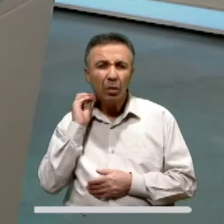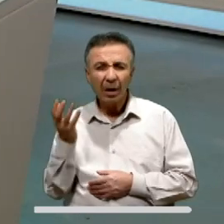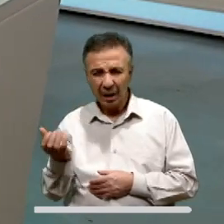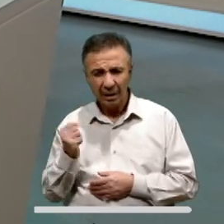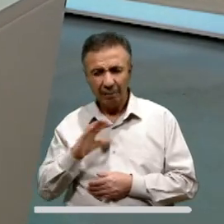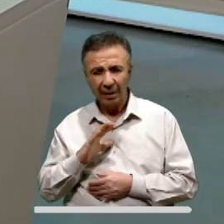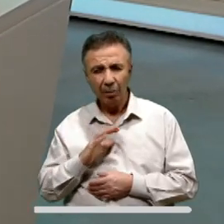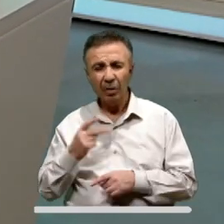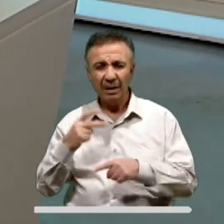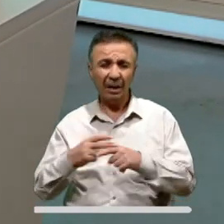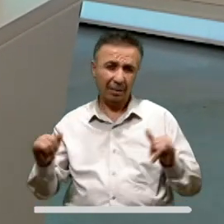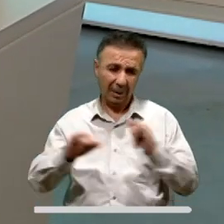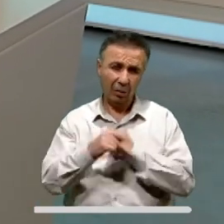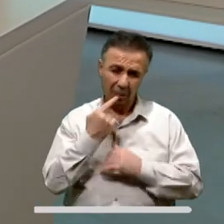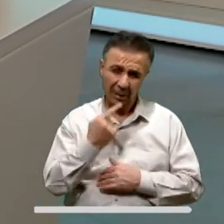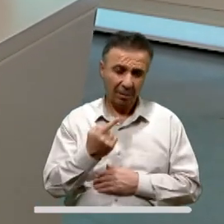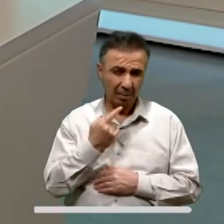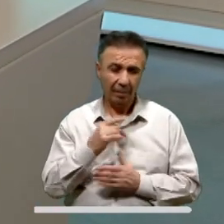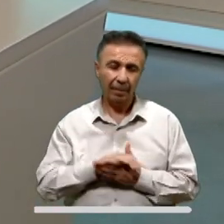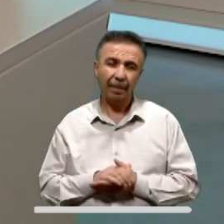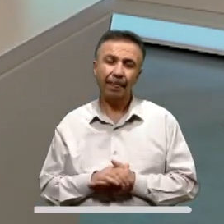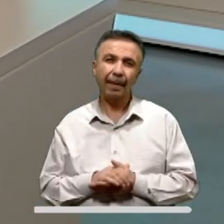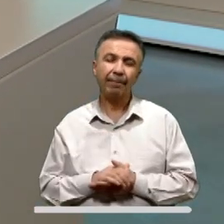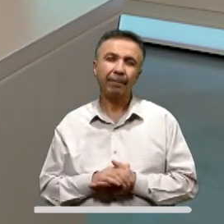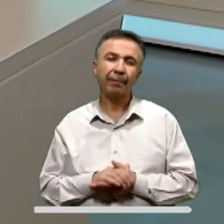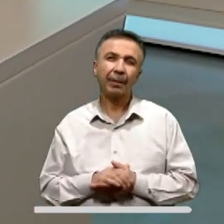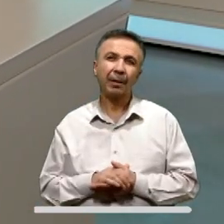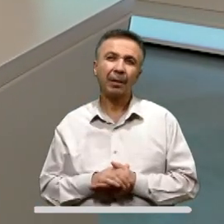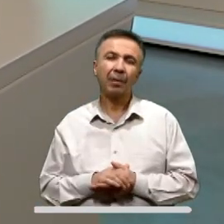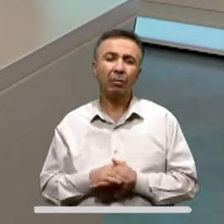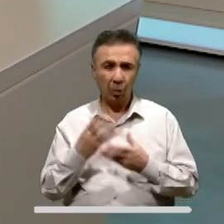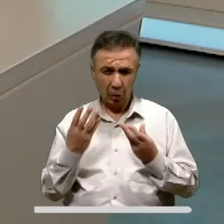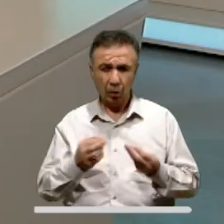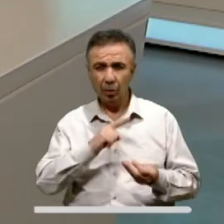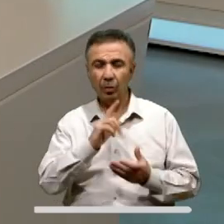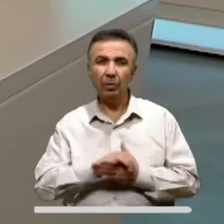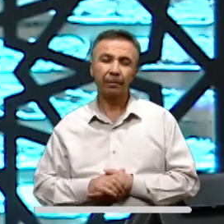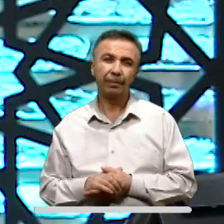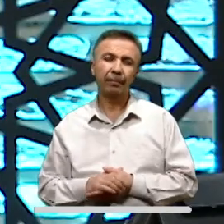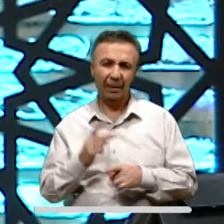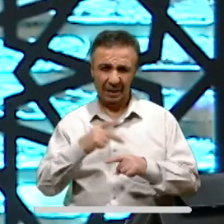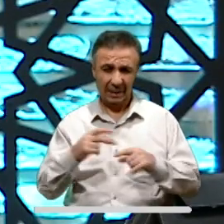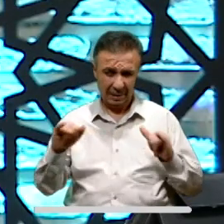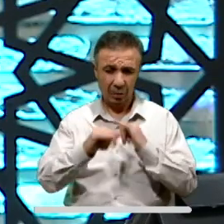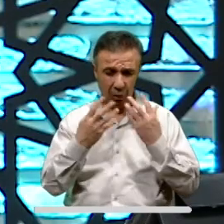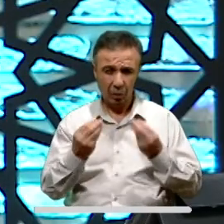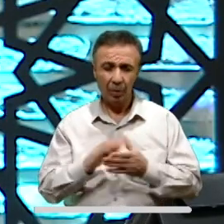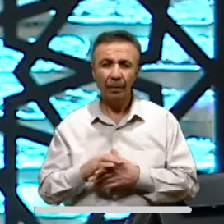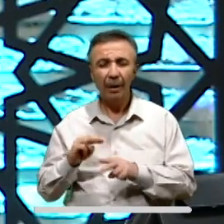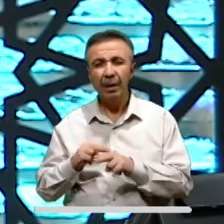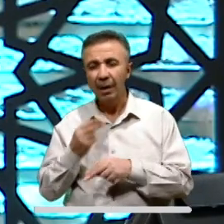Bunu zekatıma sayıyorum dedim, söyledim alacağım olan kişiye de. Bu geçerli olur mu demiş Şevket Bey. Kadriye Hanım da şöyle